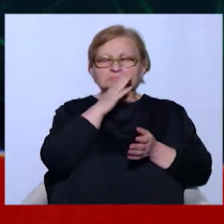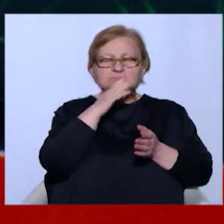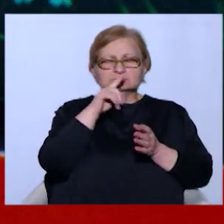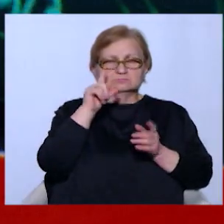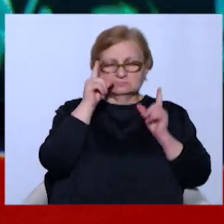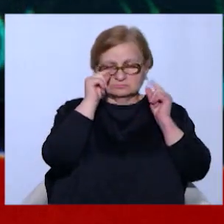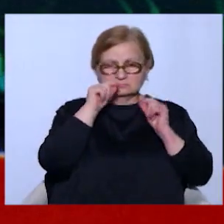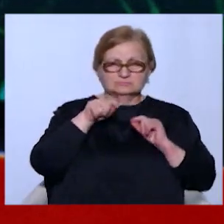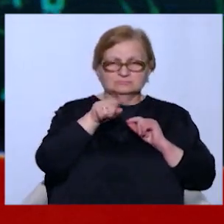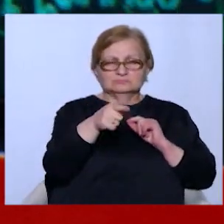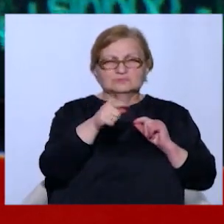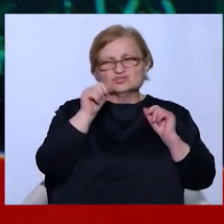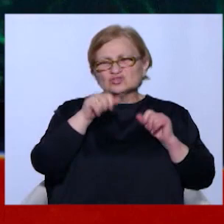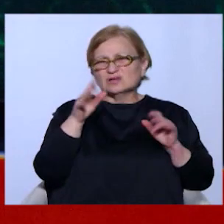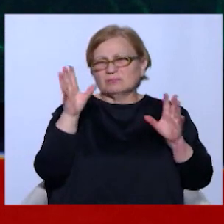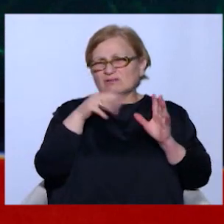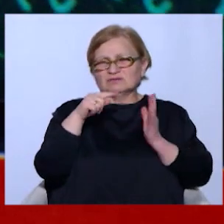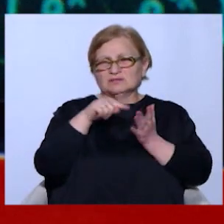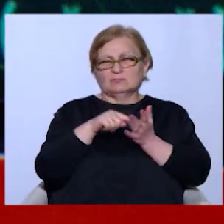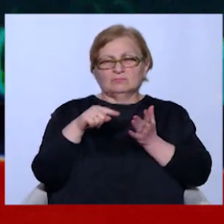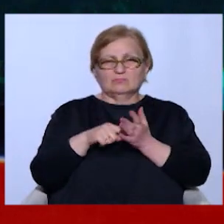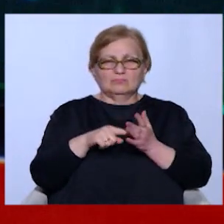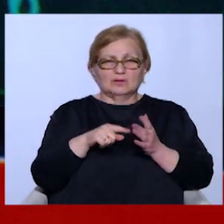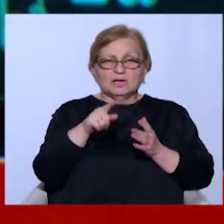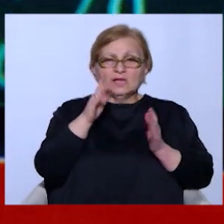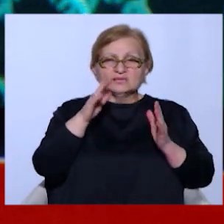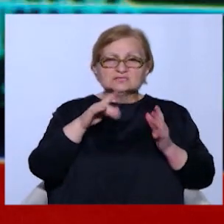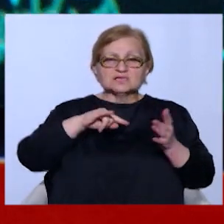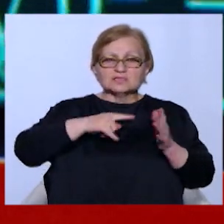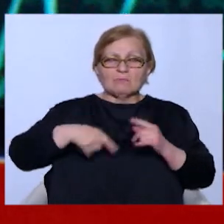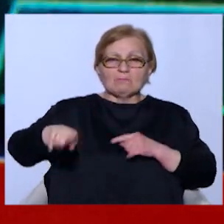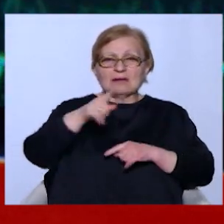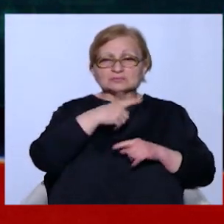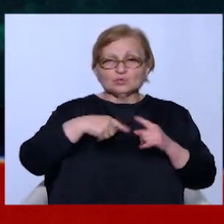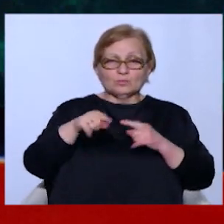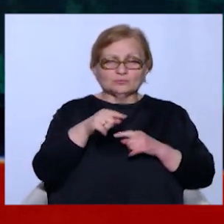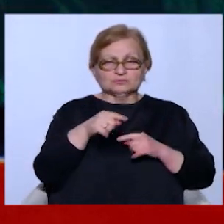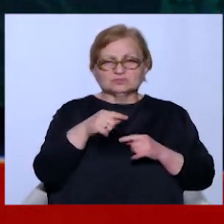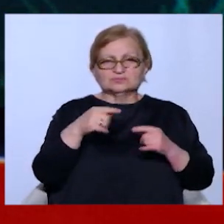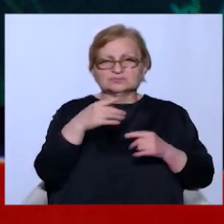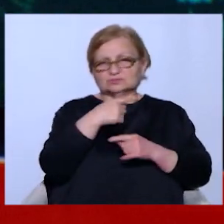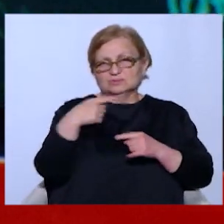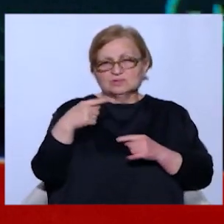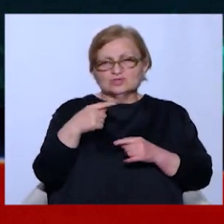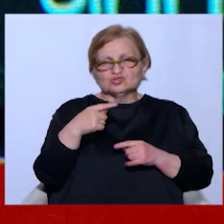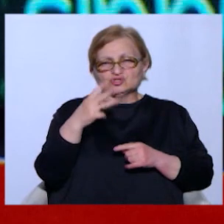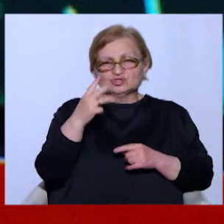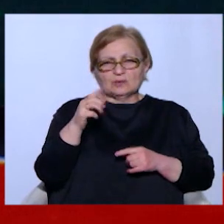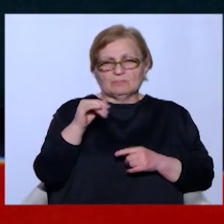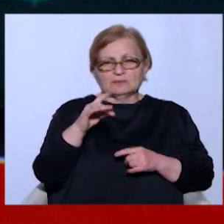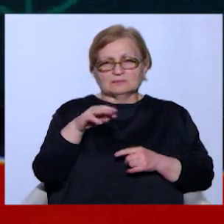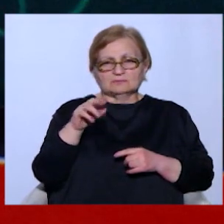შეიძლება ახას მოხვდეს, ახას მოხვდეს. რა თქმა უნდა, ეს იქნება ფართობების შეფარდება, ესე იგი ალბათობა შუა სამკუთხედში მოხვედრის